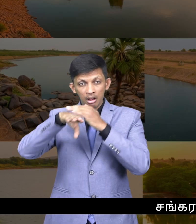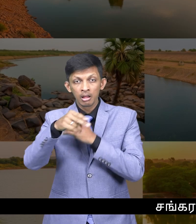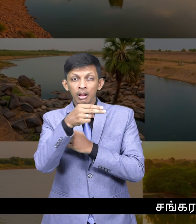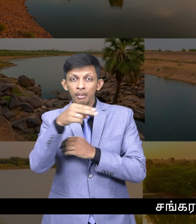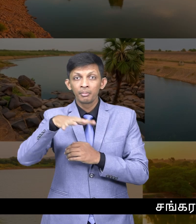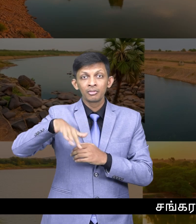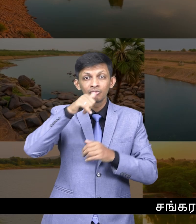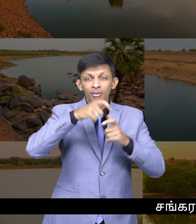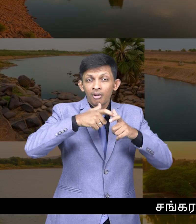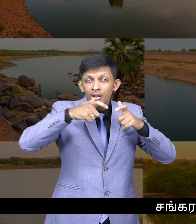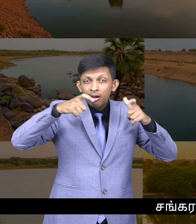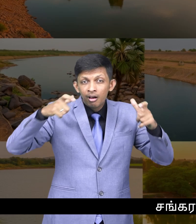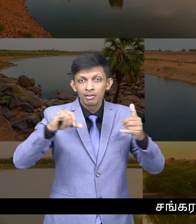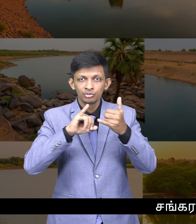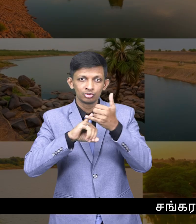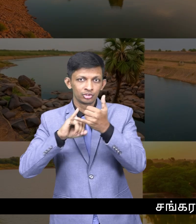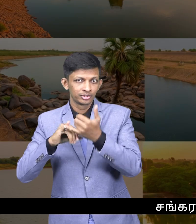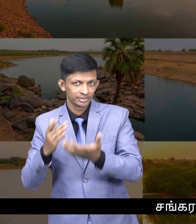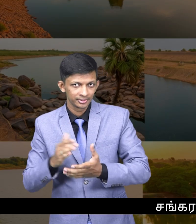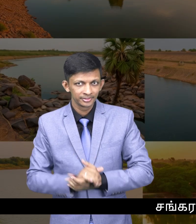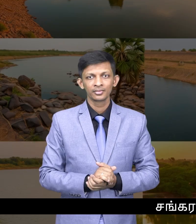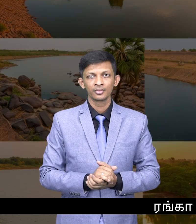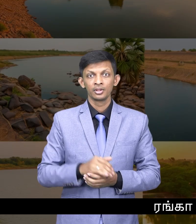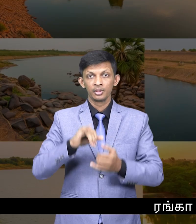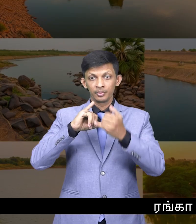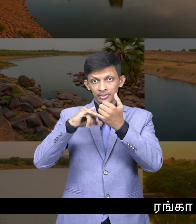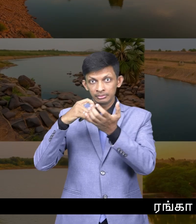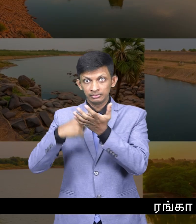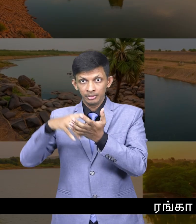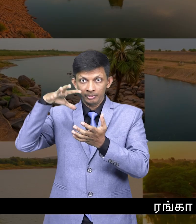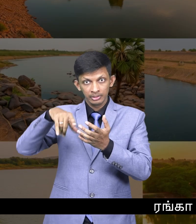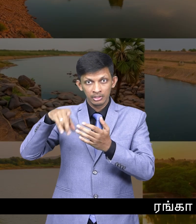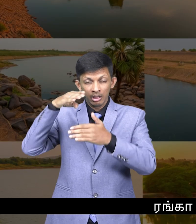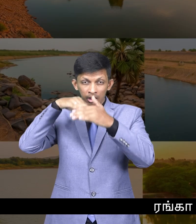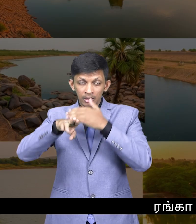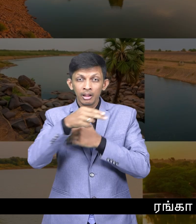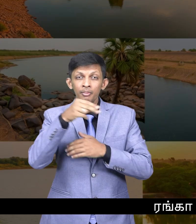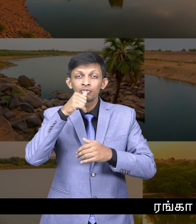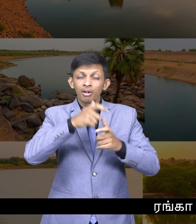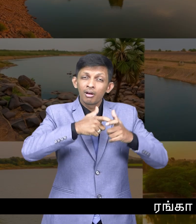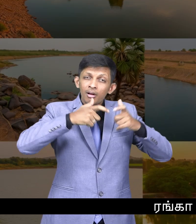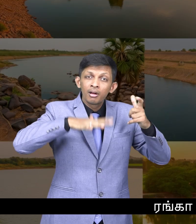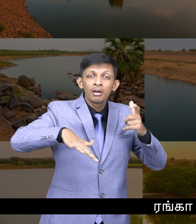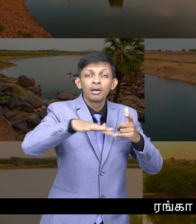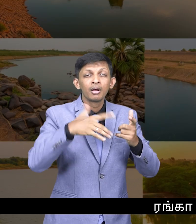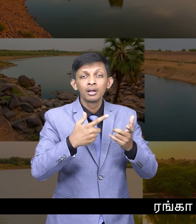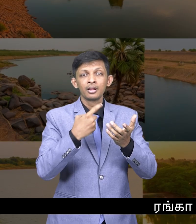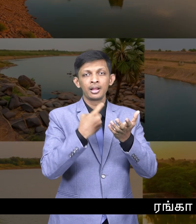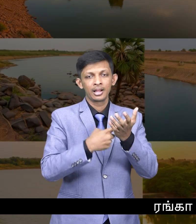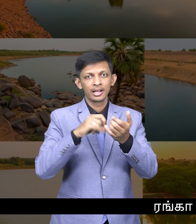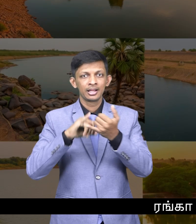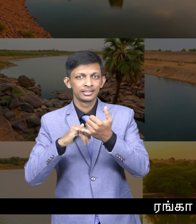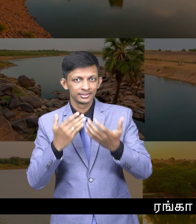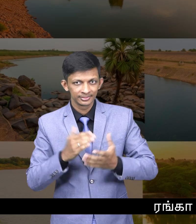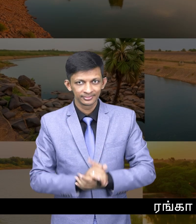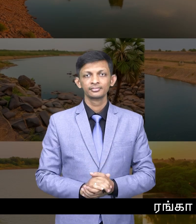சங்கர கடல், கணையம்பள்ளி, ரங்கா கடல், ஸ்ரீரங்கபுரம்,